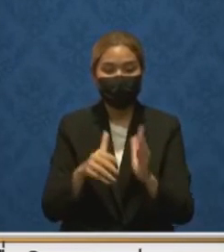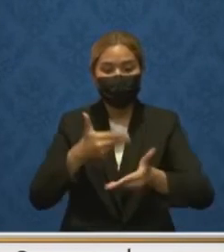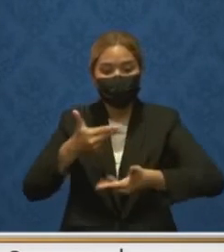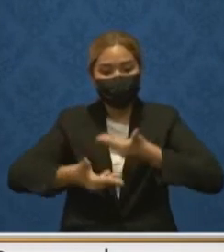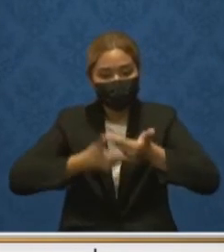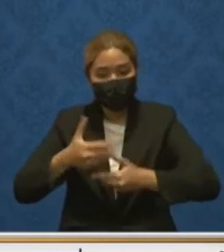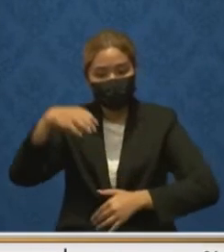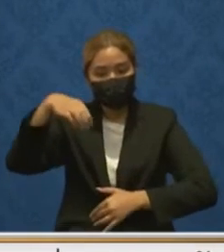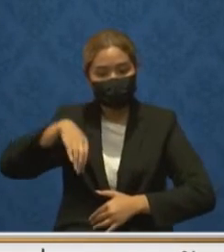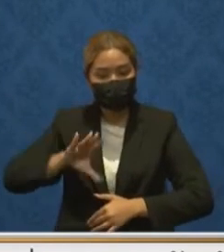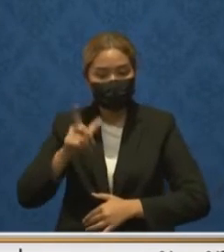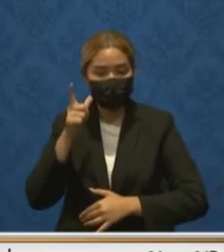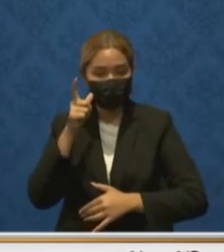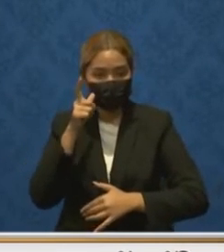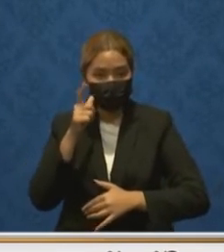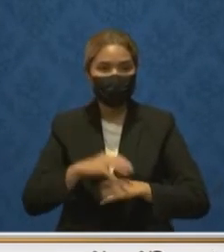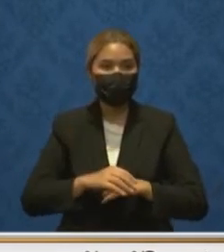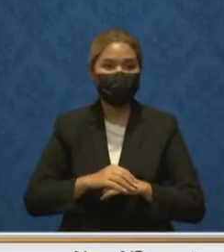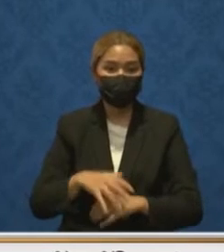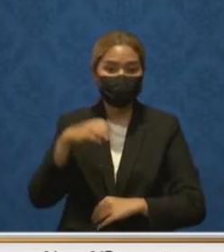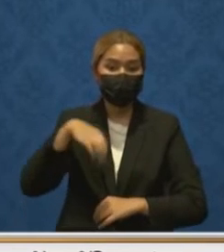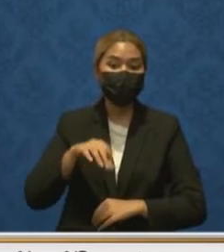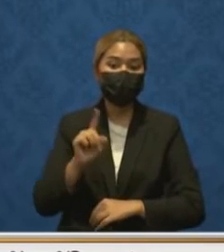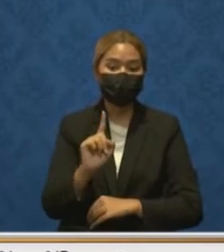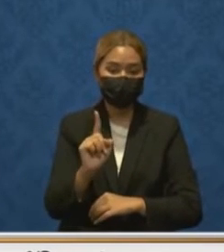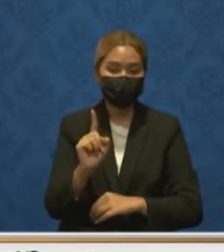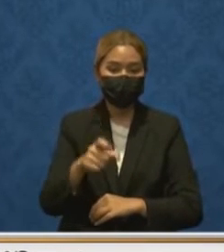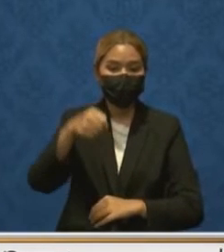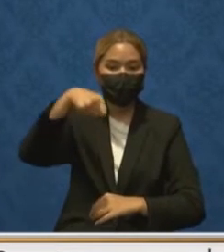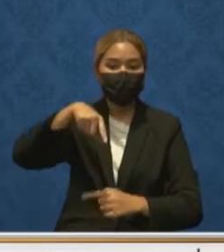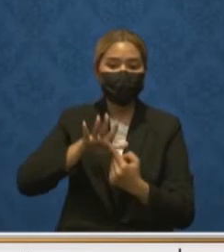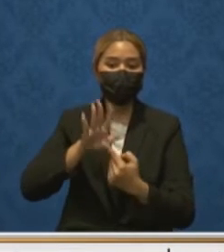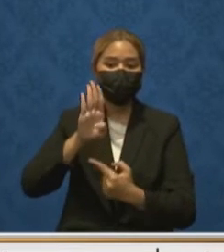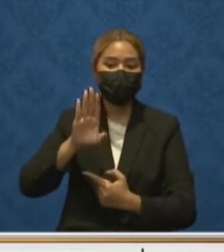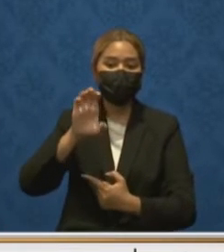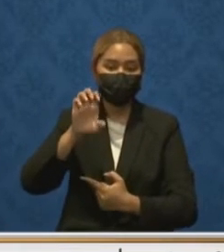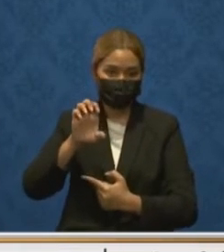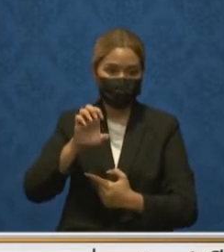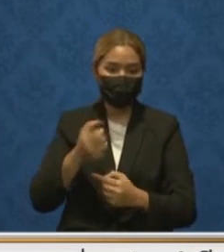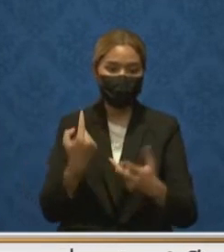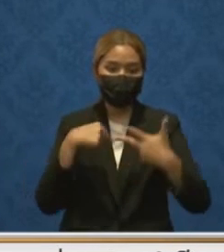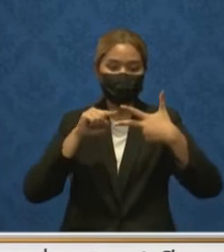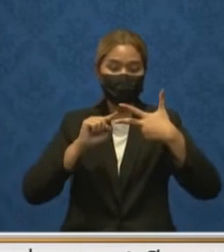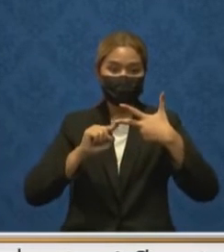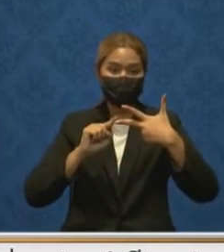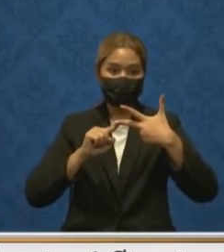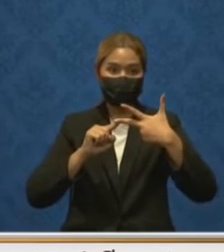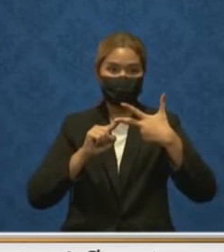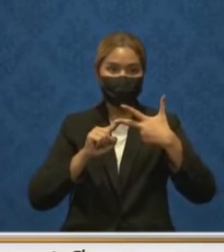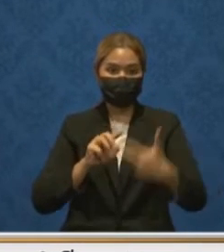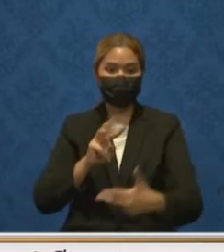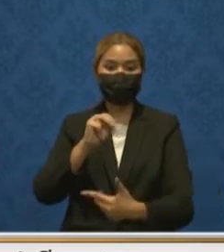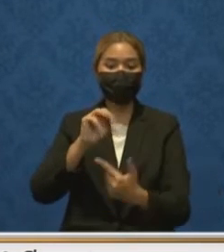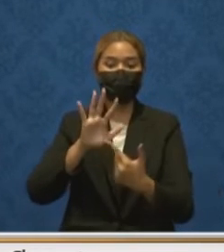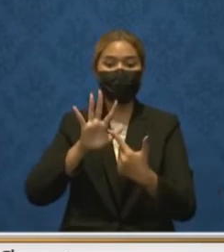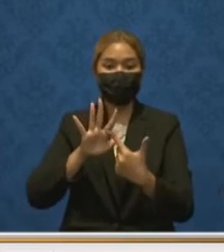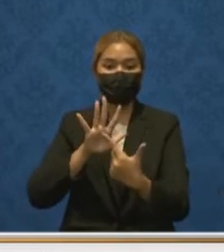บริษัทยักษใหญ่ลำดับหนึ่คือบริษัทซาบิกกับสองลำดับสามคือบริษัทมาเด่น